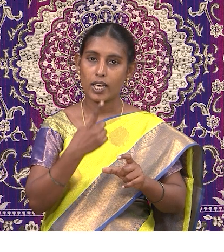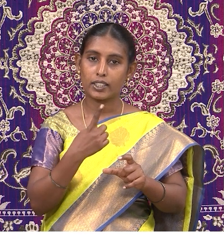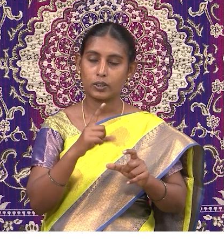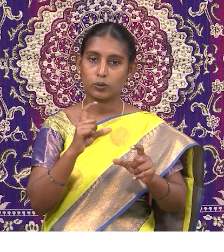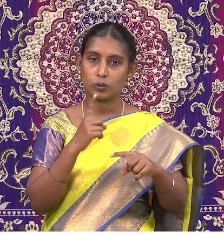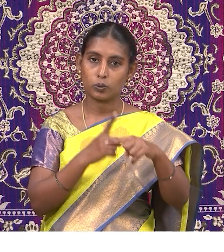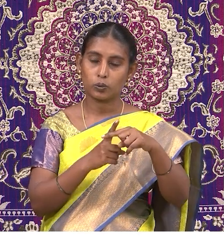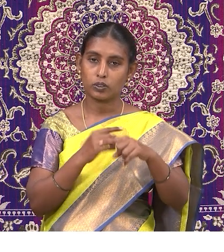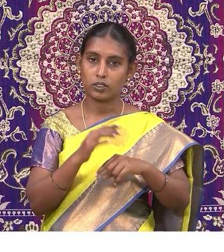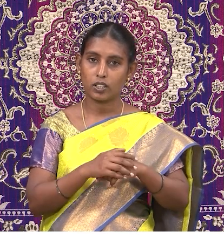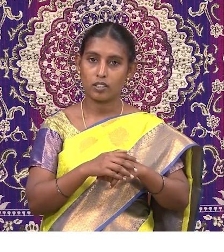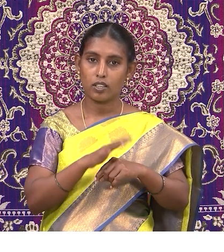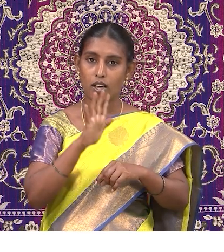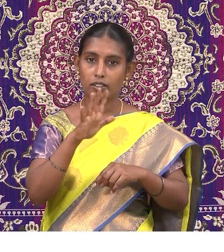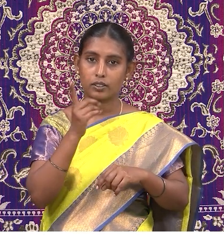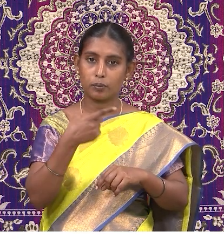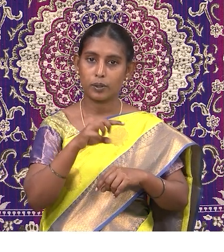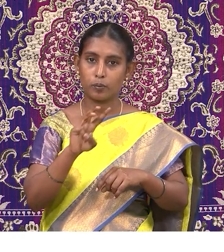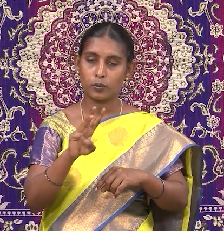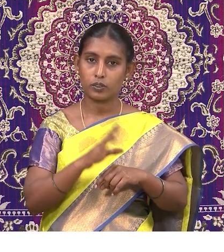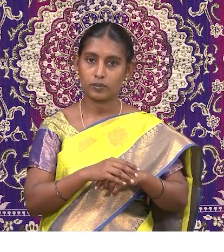போகிறோம். என்ன? 5/3.